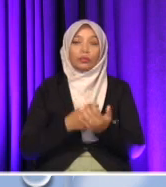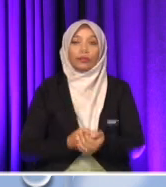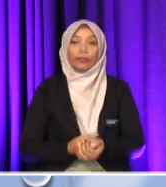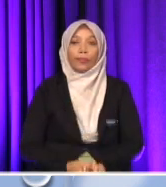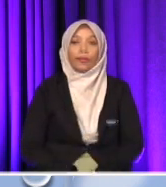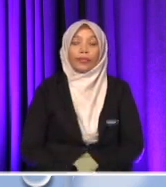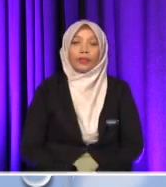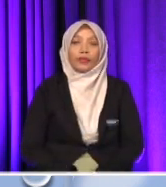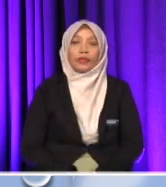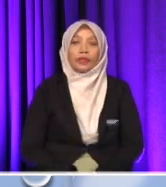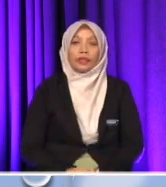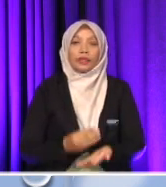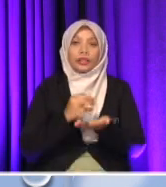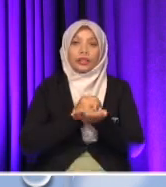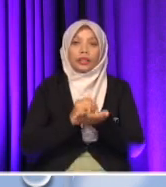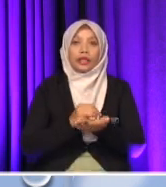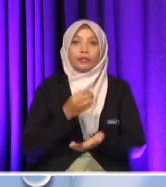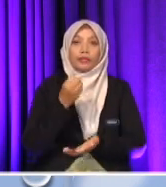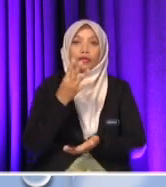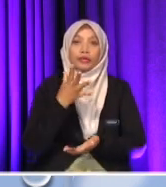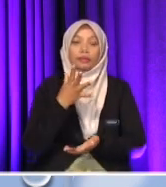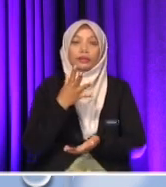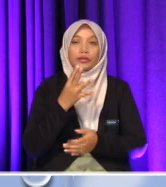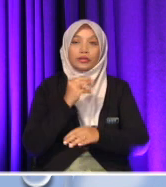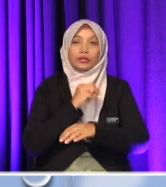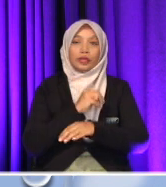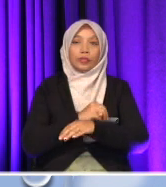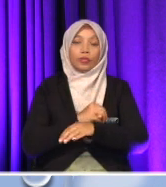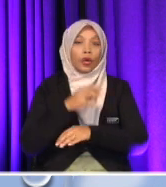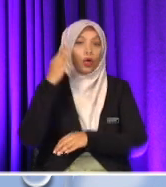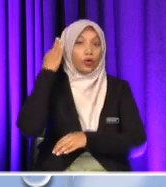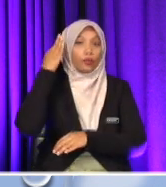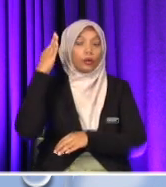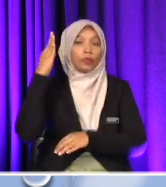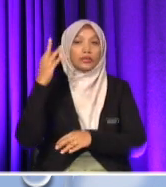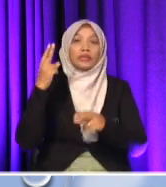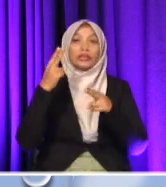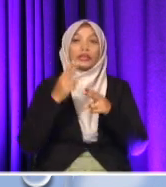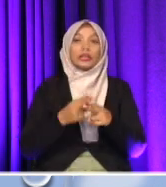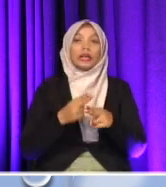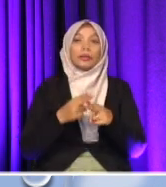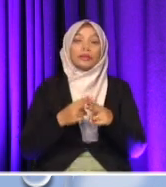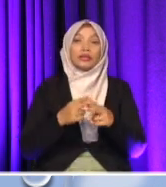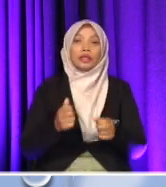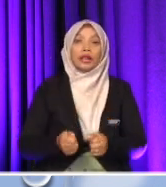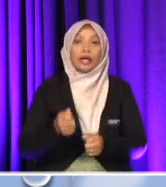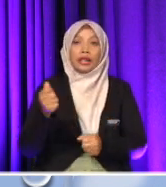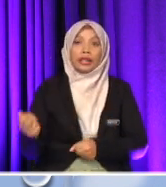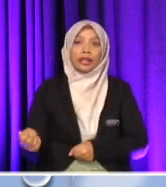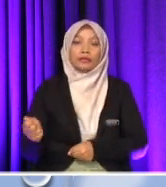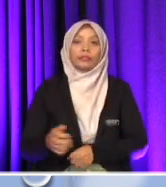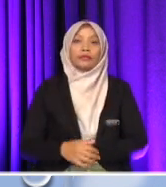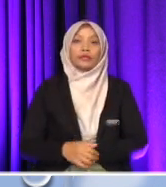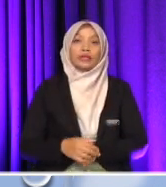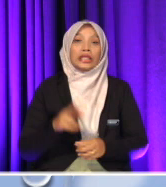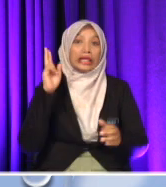VP, okey, VPMKD, okey, tempoh frekuensi. Okey, nyatakan nama alat dirajah 1. Okey, soalan minta nyatakan alat dirajah